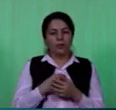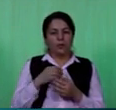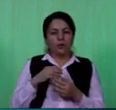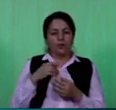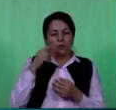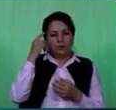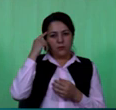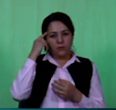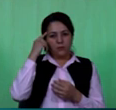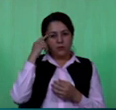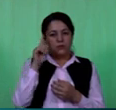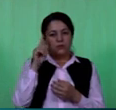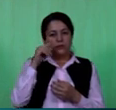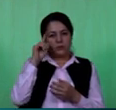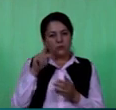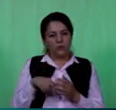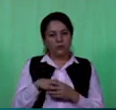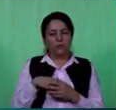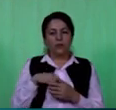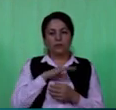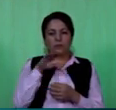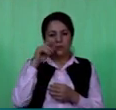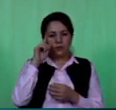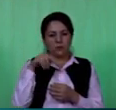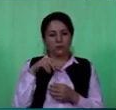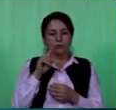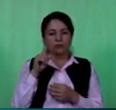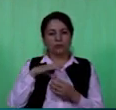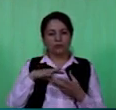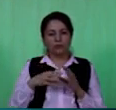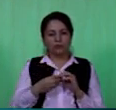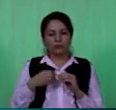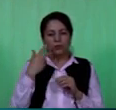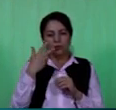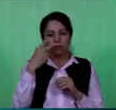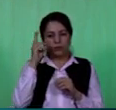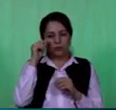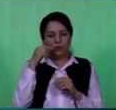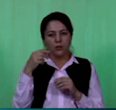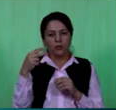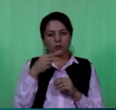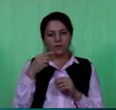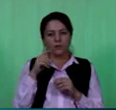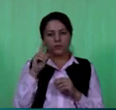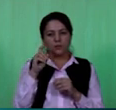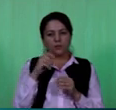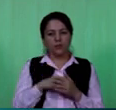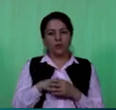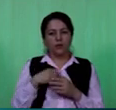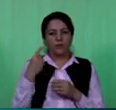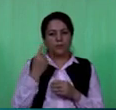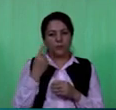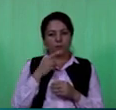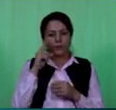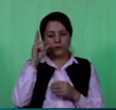подумали что мы знаем нам известно что сумма трех чисел равна 100 первое